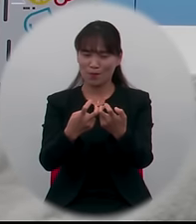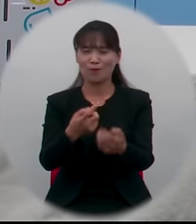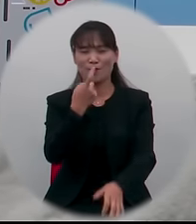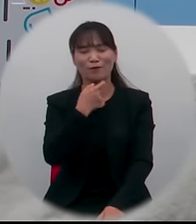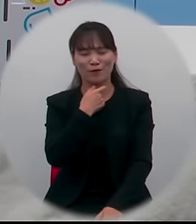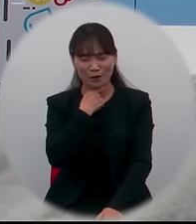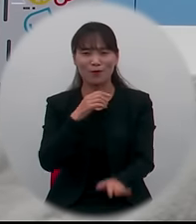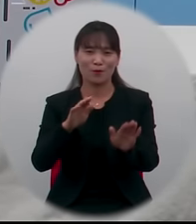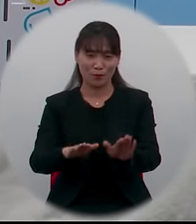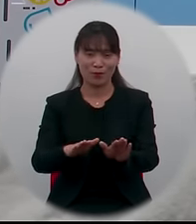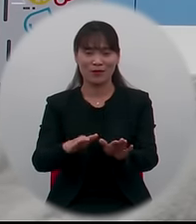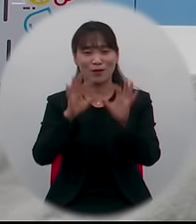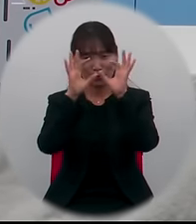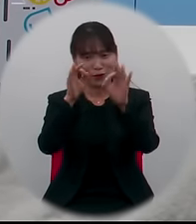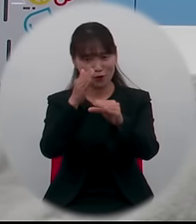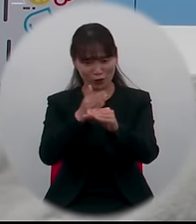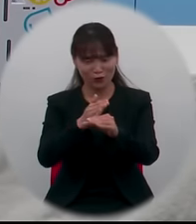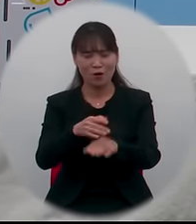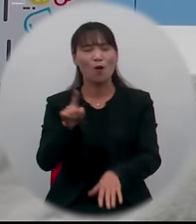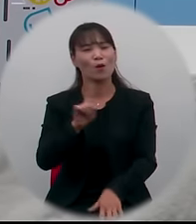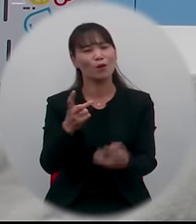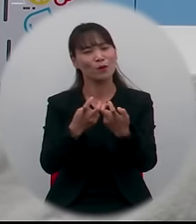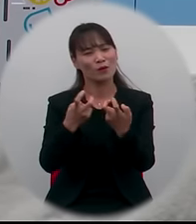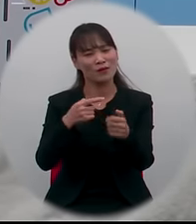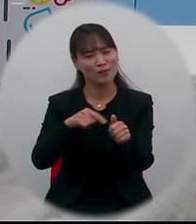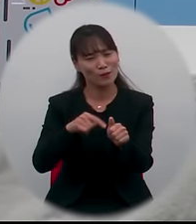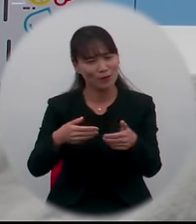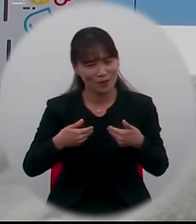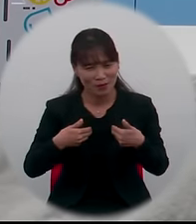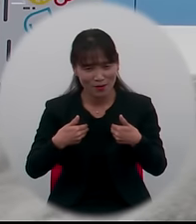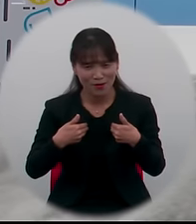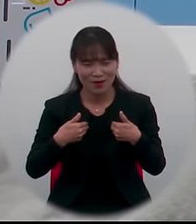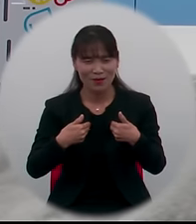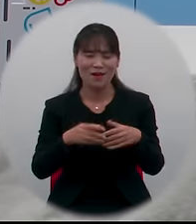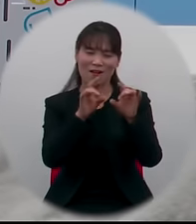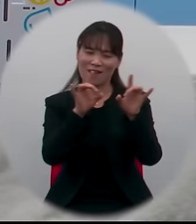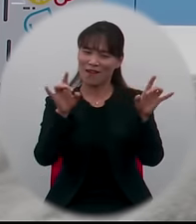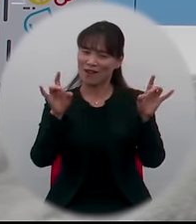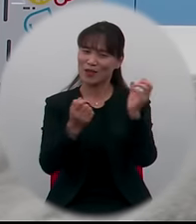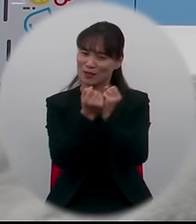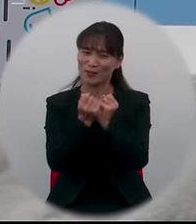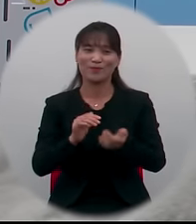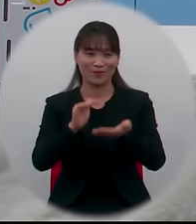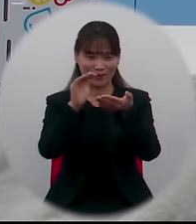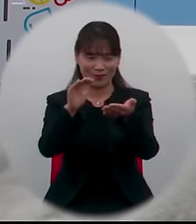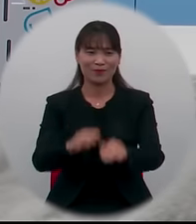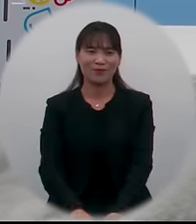자리에 모이셨습니다 겁니다 그러면 어떻게 지도해야 할까요 그 방법을 하나씩 하나씩